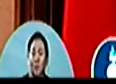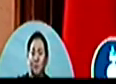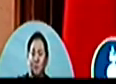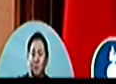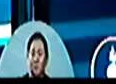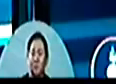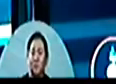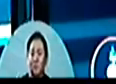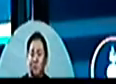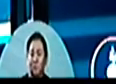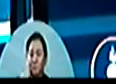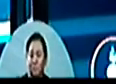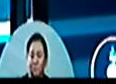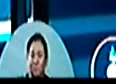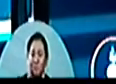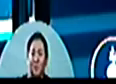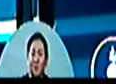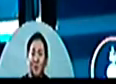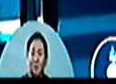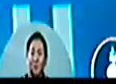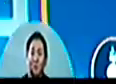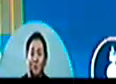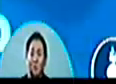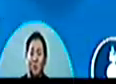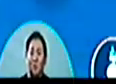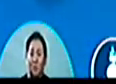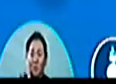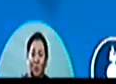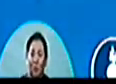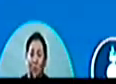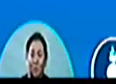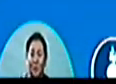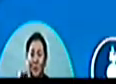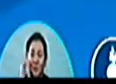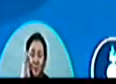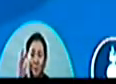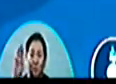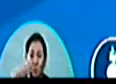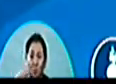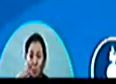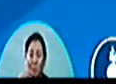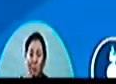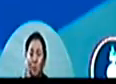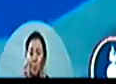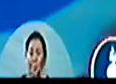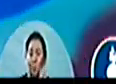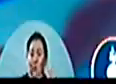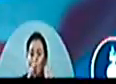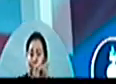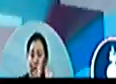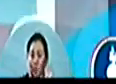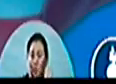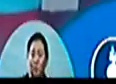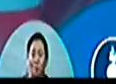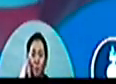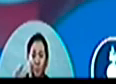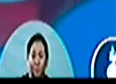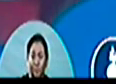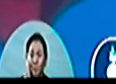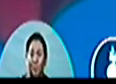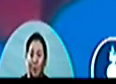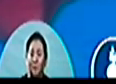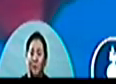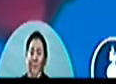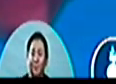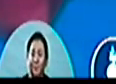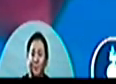албыг бэхжүүлэх цогц шинчилэл хийх арга замуудыг тодорхойлсон мөрийн хөтөлбөр боловсруулжээ. Өсөлтийг өрх бүр дурайтай ээл